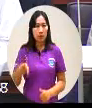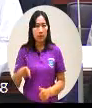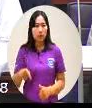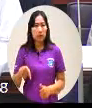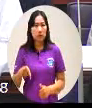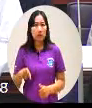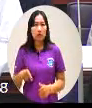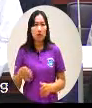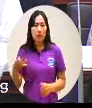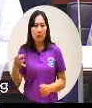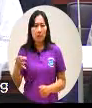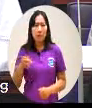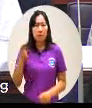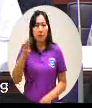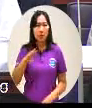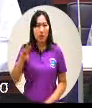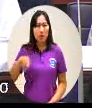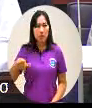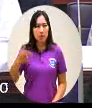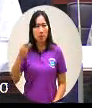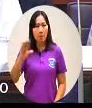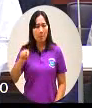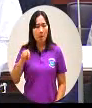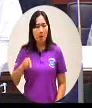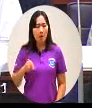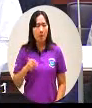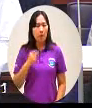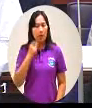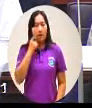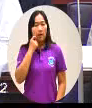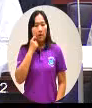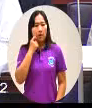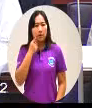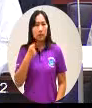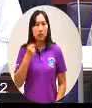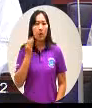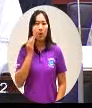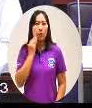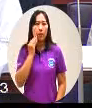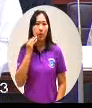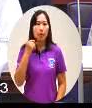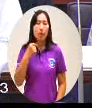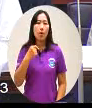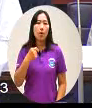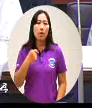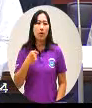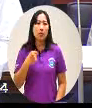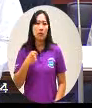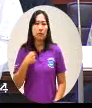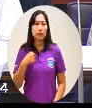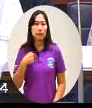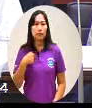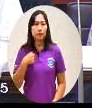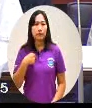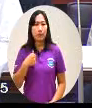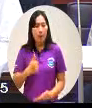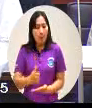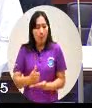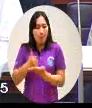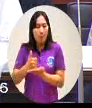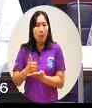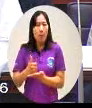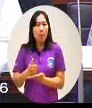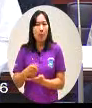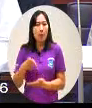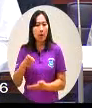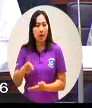3600万是得来不易，我们也非常敬佩我们韩议员这个前瞻性哈，能够把这个监视系统主机放在